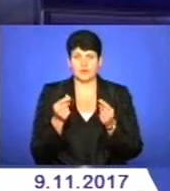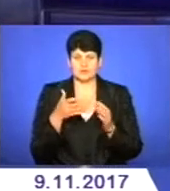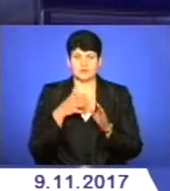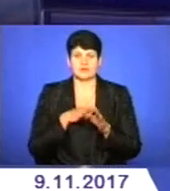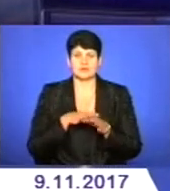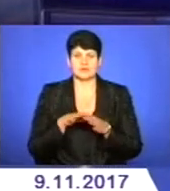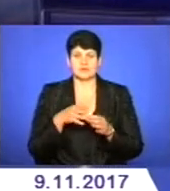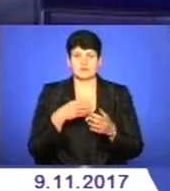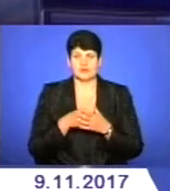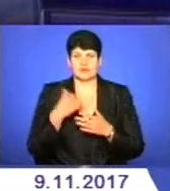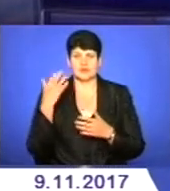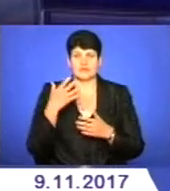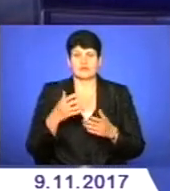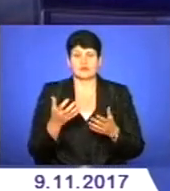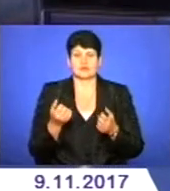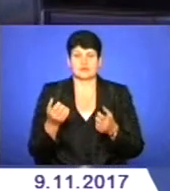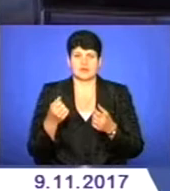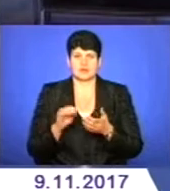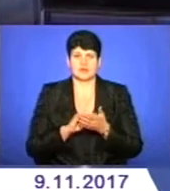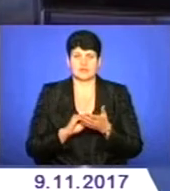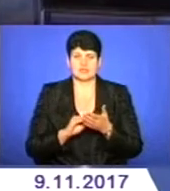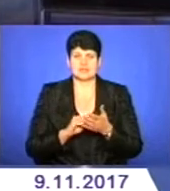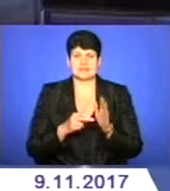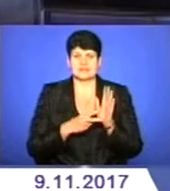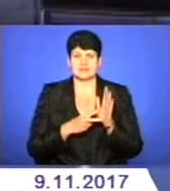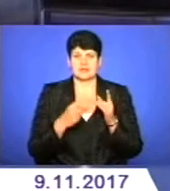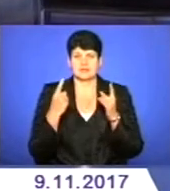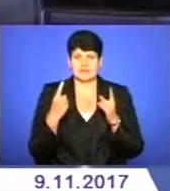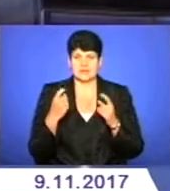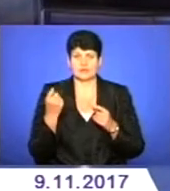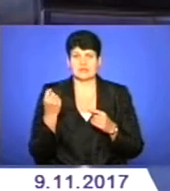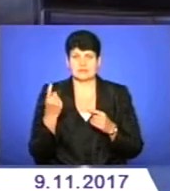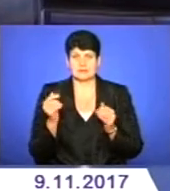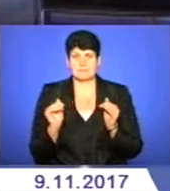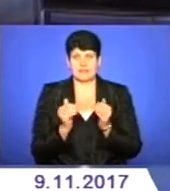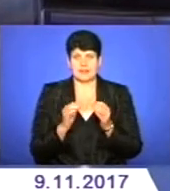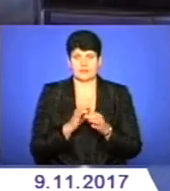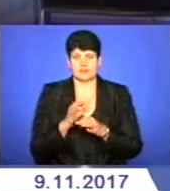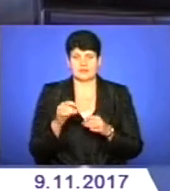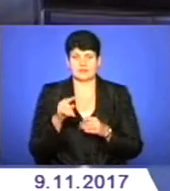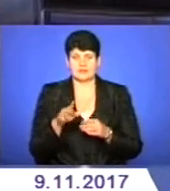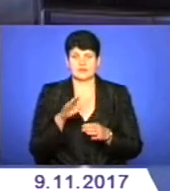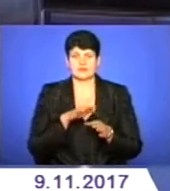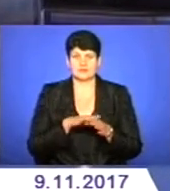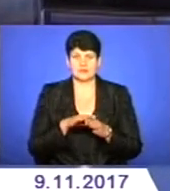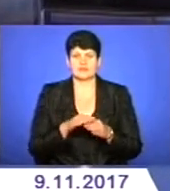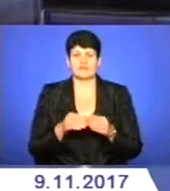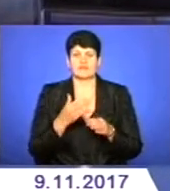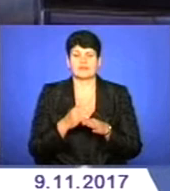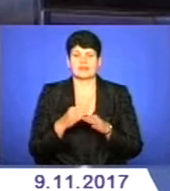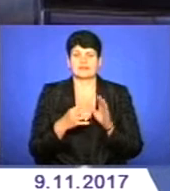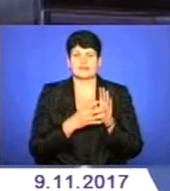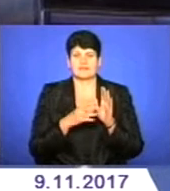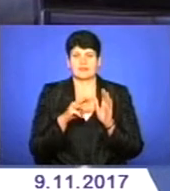своїх ідей отримують автори 7 великих та 11 малих проєктів. Загалом на їх реалізацію виділили 9 мільйонів